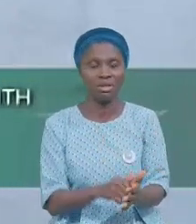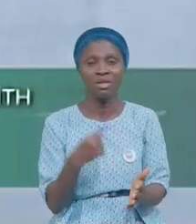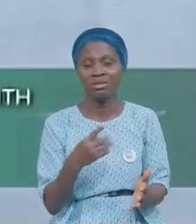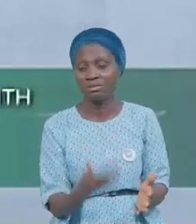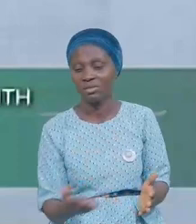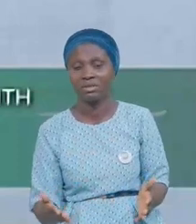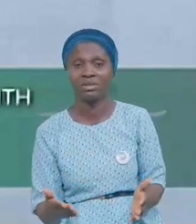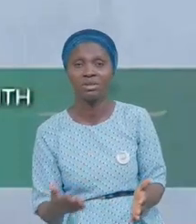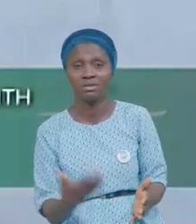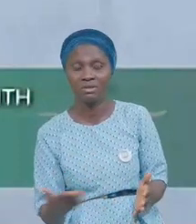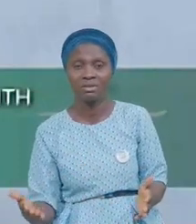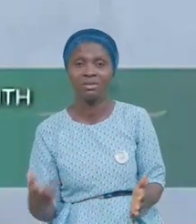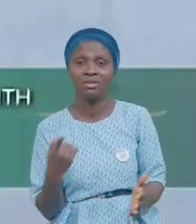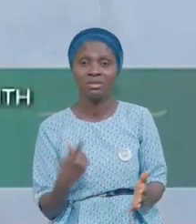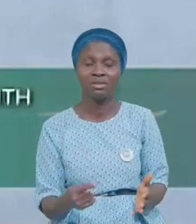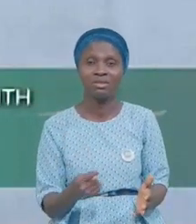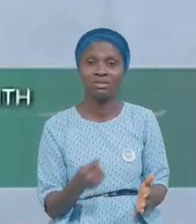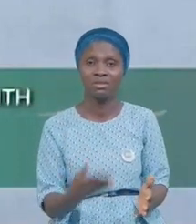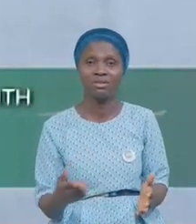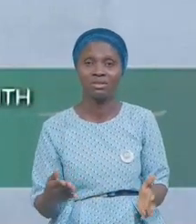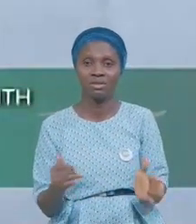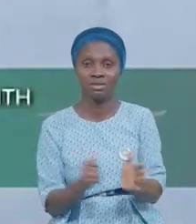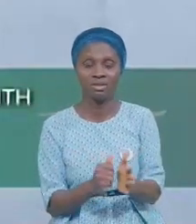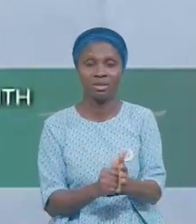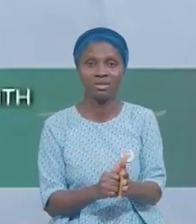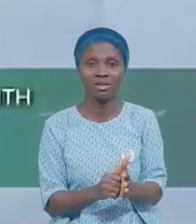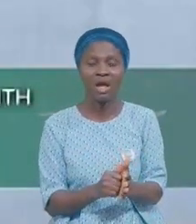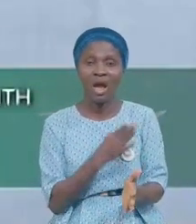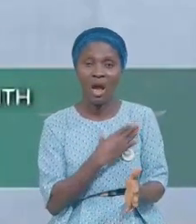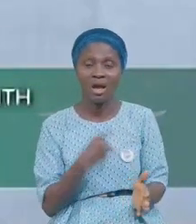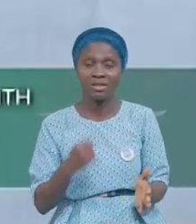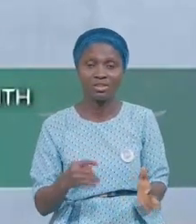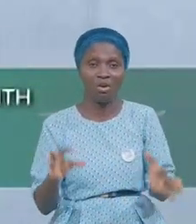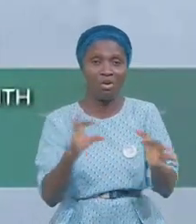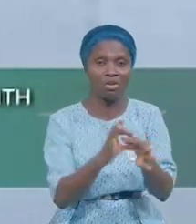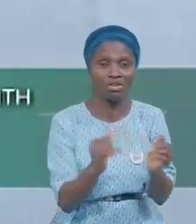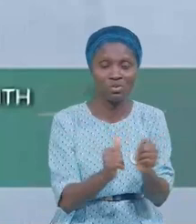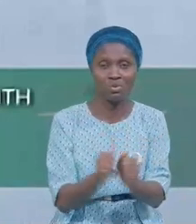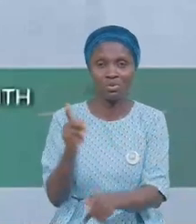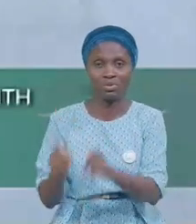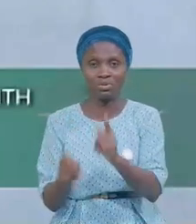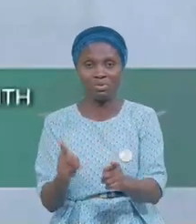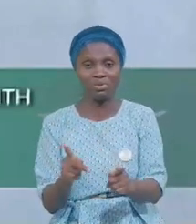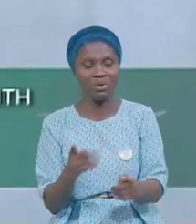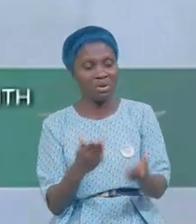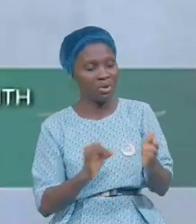les choses tangibles, les contacts et les connexions, et ceux même que nous connaissons, ceux que nous ne connaissons pas, l'argent que nous